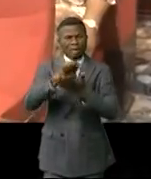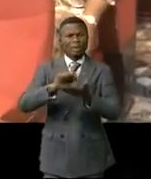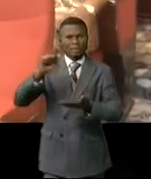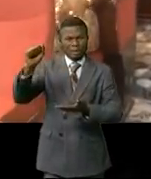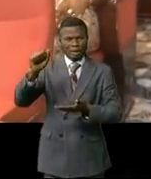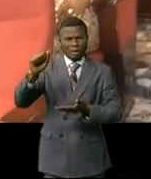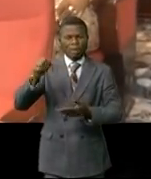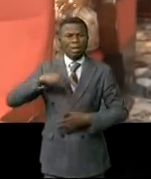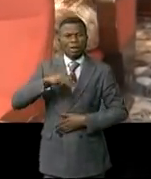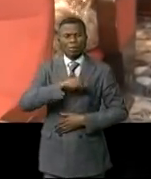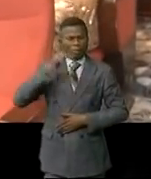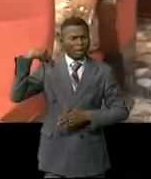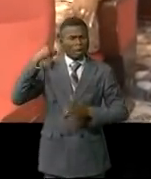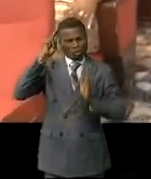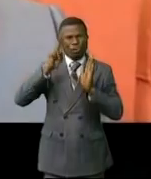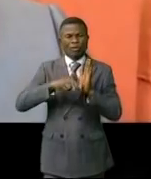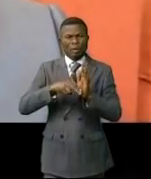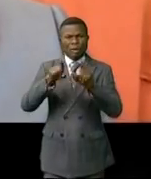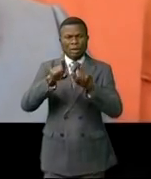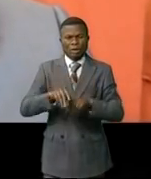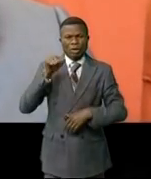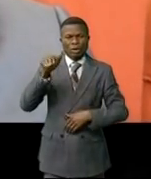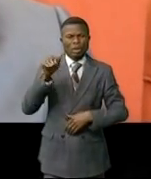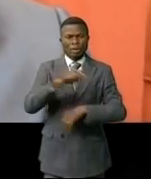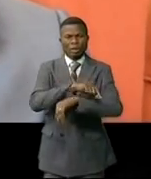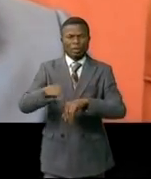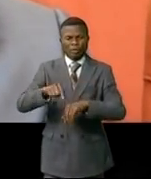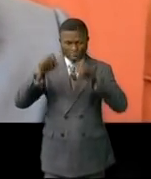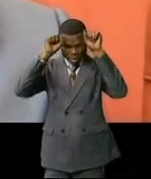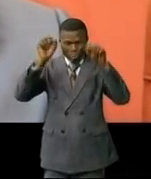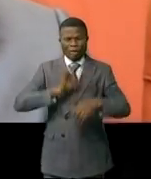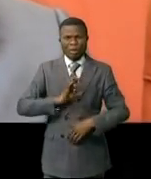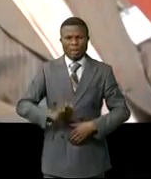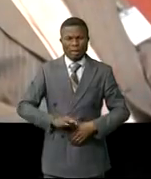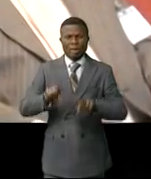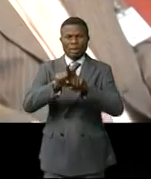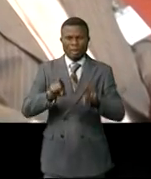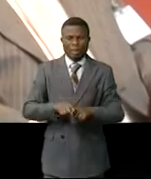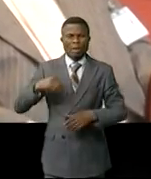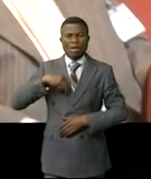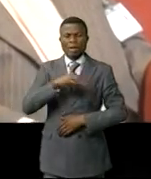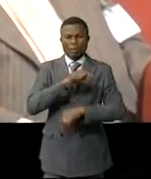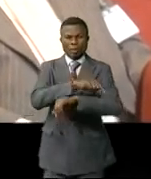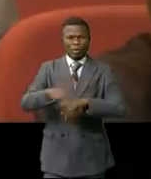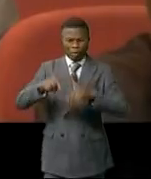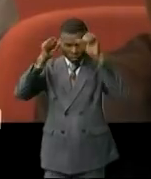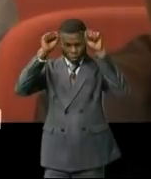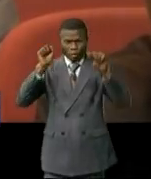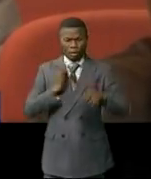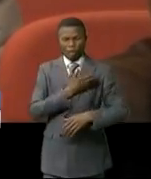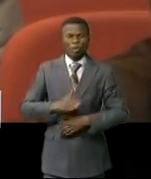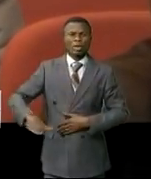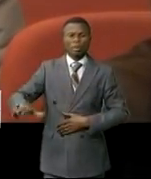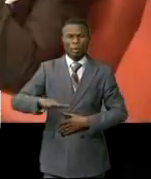le membre du gouvernement, les directeurs de cabinet du chef de l'État, des membres du cabinet du président de la